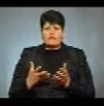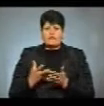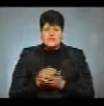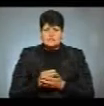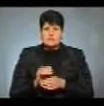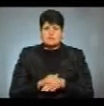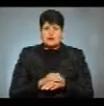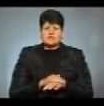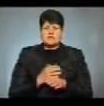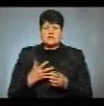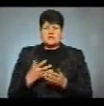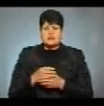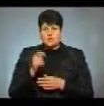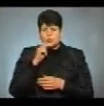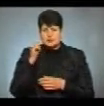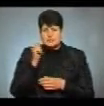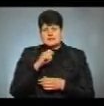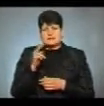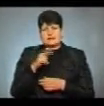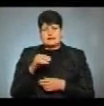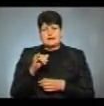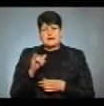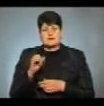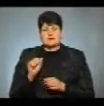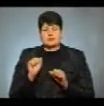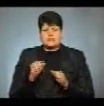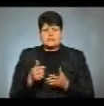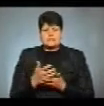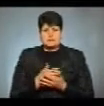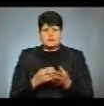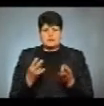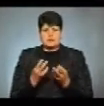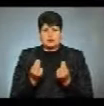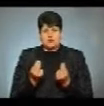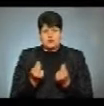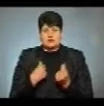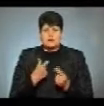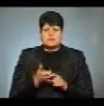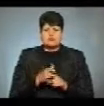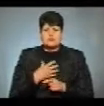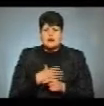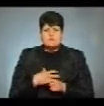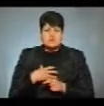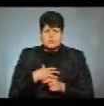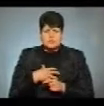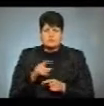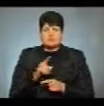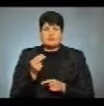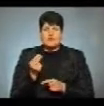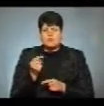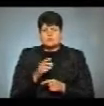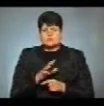благодійним внескам українських діаспорян ми змогли зібрати необхідні кошти для придбання цього апарату. Нам дуже важливо, щоб кошти